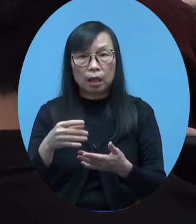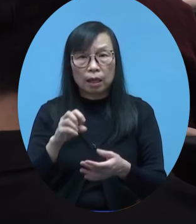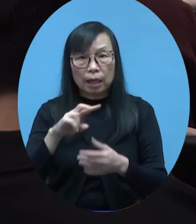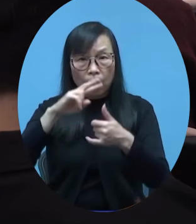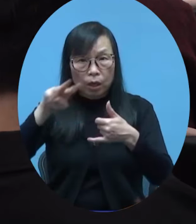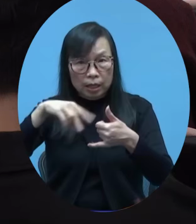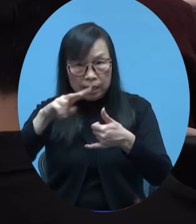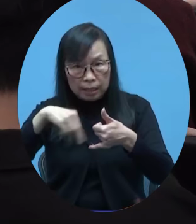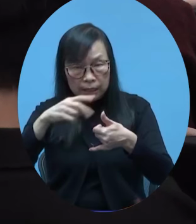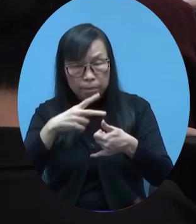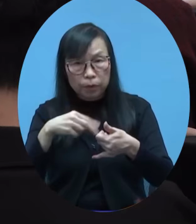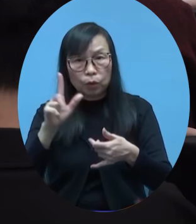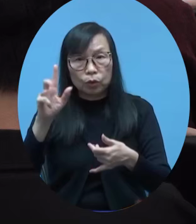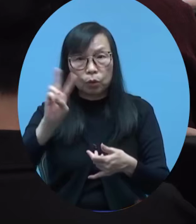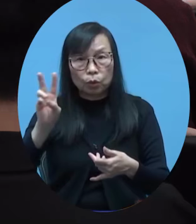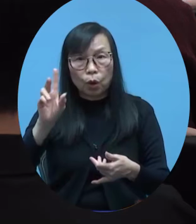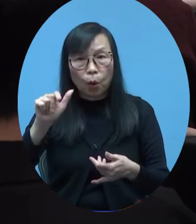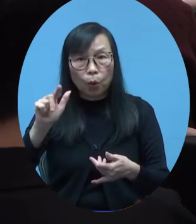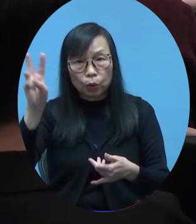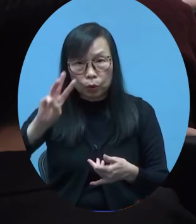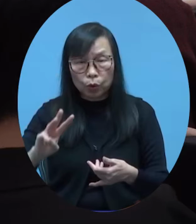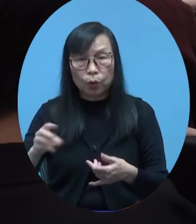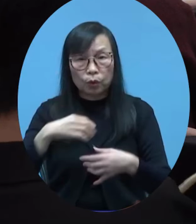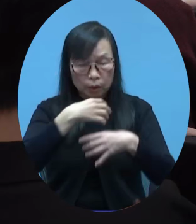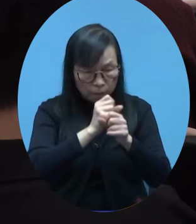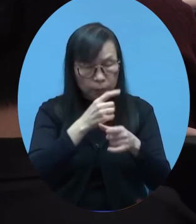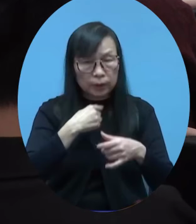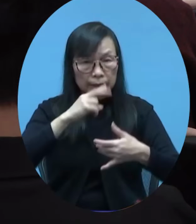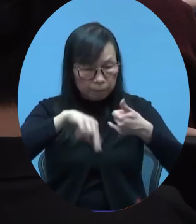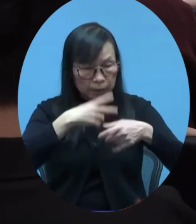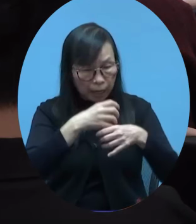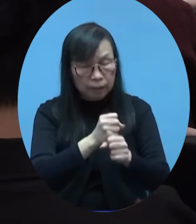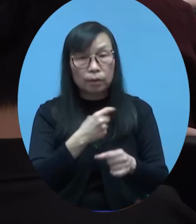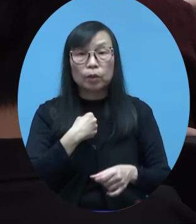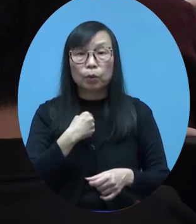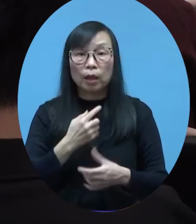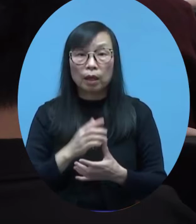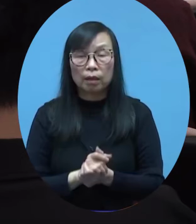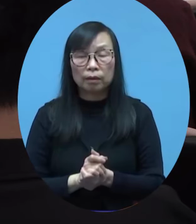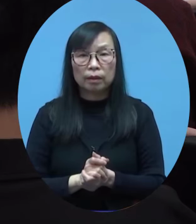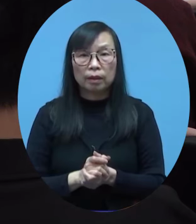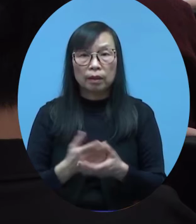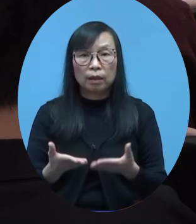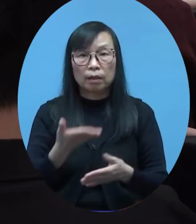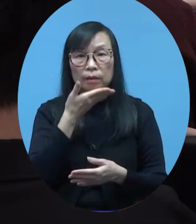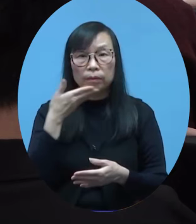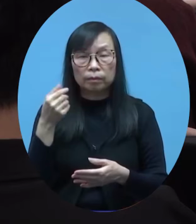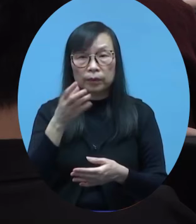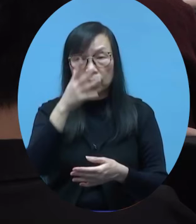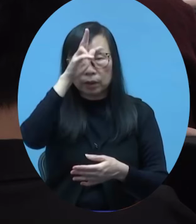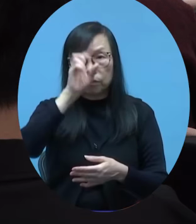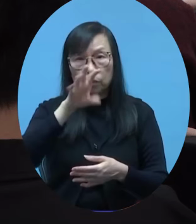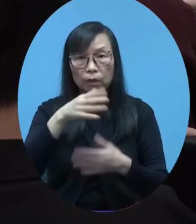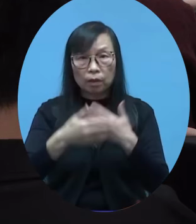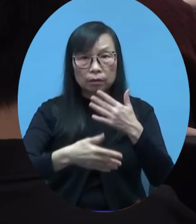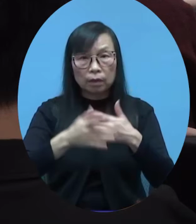啲污水有陰陽性嘅樣本就要去做檢測咧？咁同埋除咗今朝即係政府講嘅彩雲二村啊、